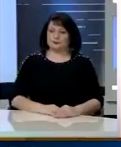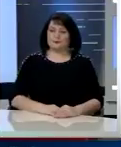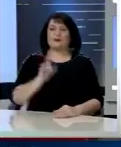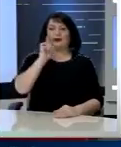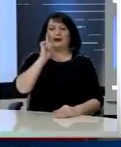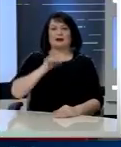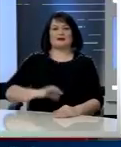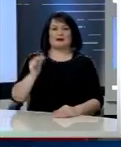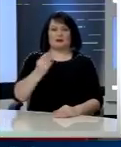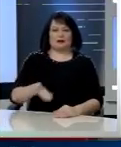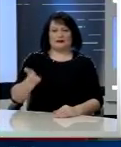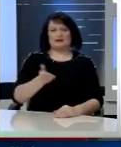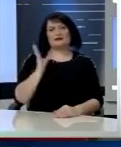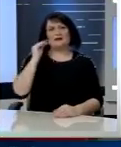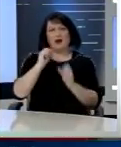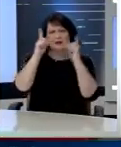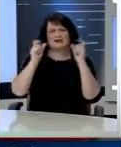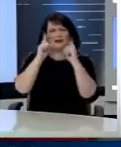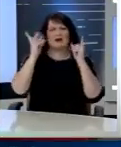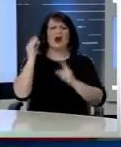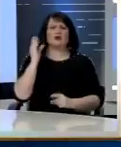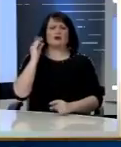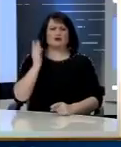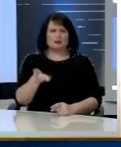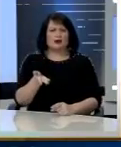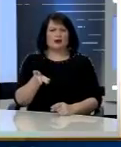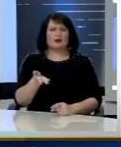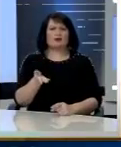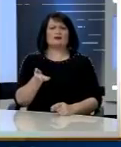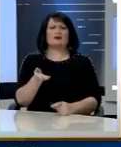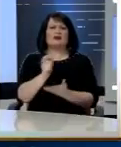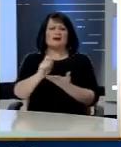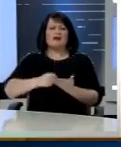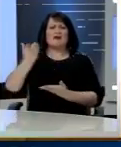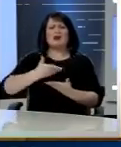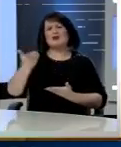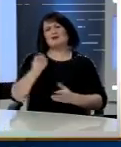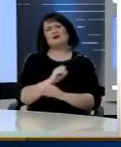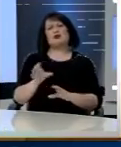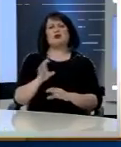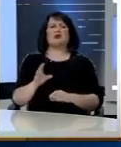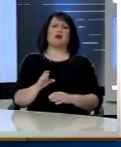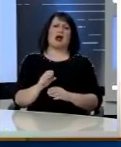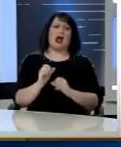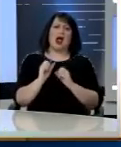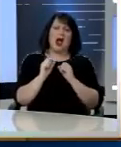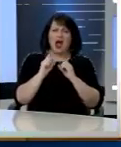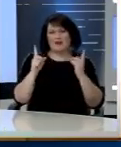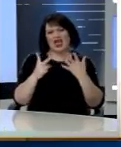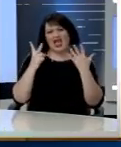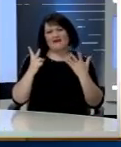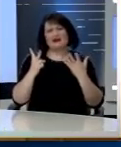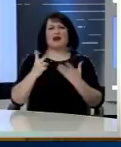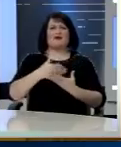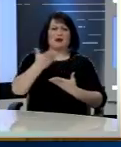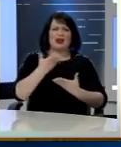Κυρίες και κύριοι συνάδελφοι, ακούστηκαν απίστευτα πράγματα στη Βουλή και έχουν γραφτεί απίστευτα πράγματα από τις 7 εφημερίδες, τα 2